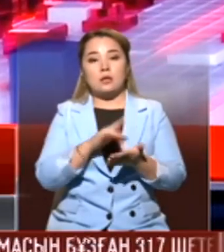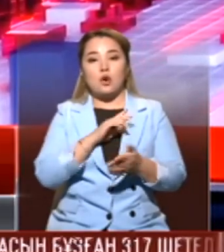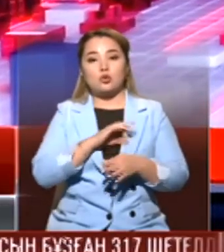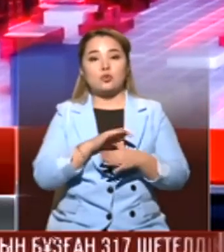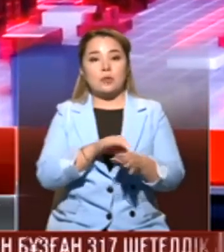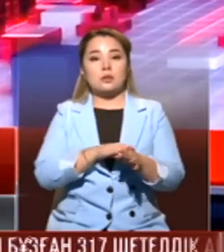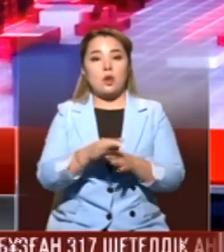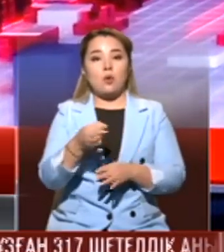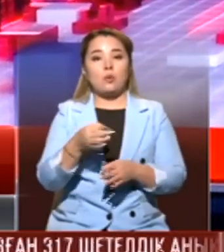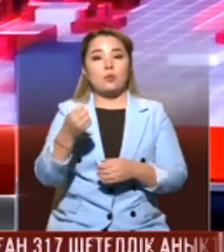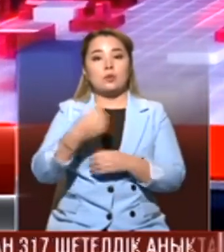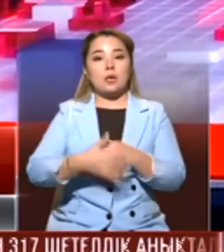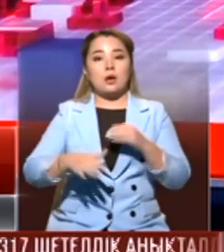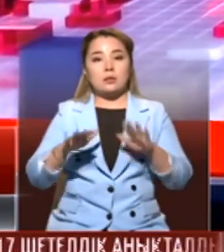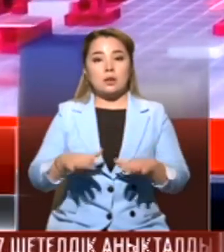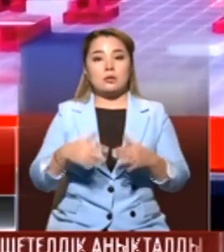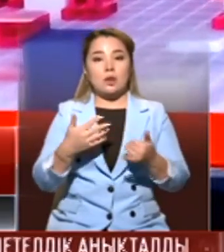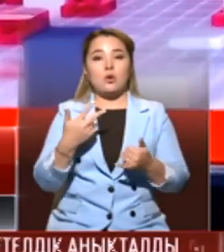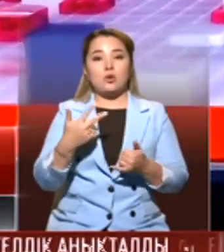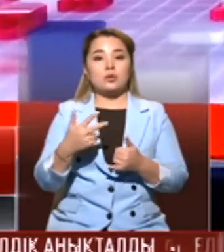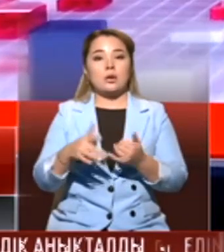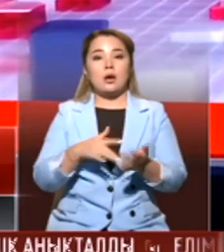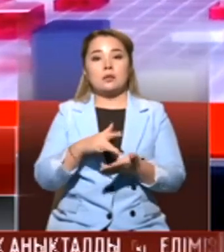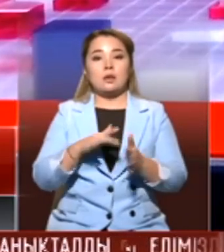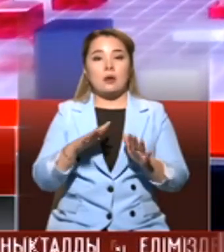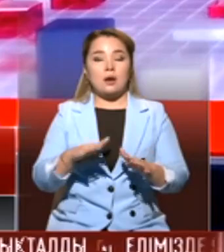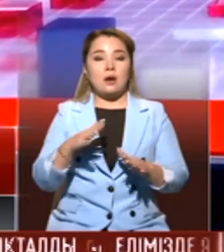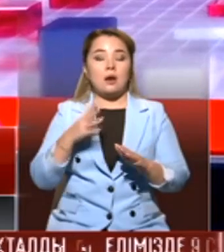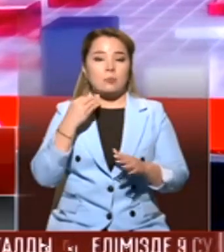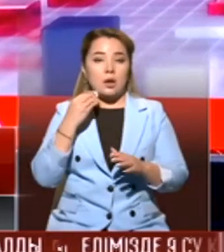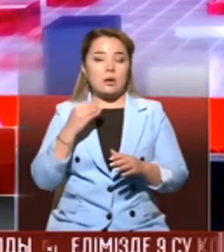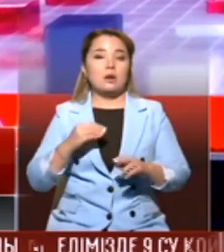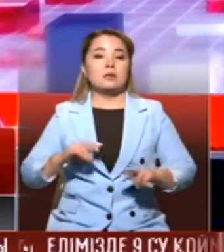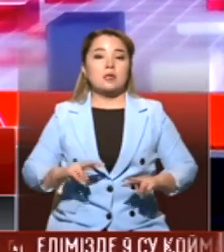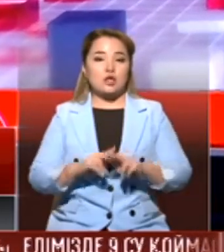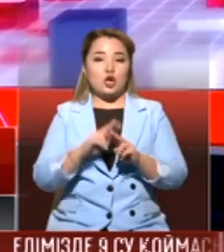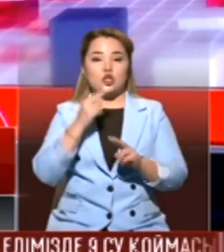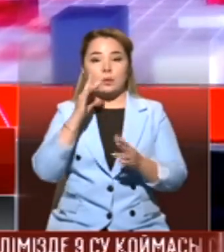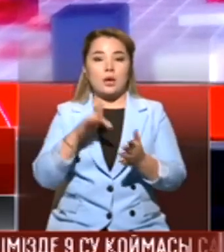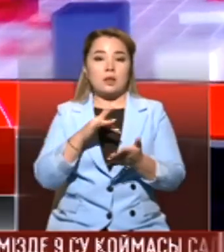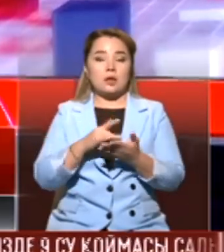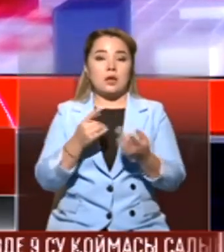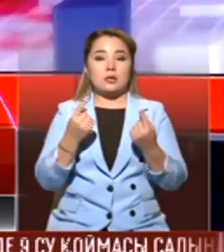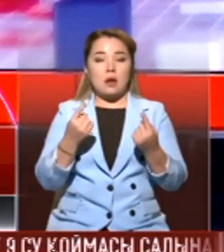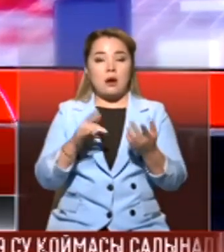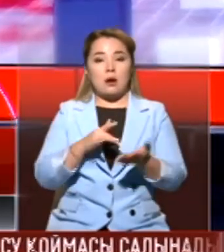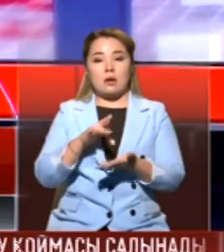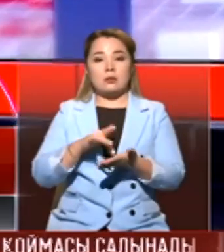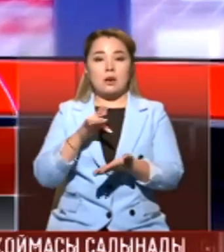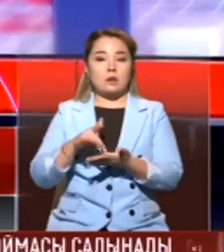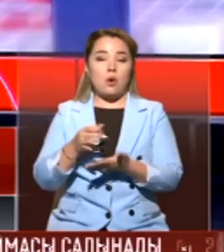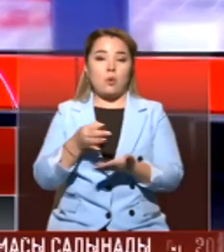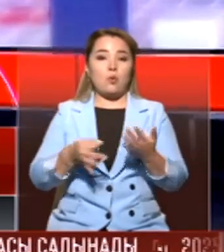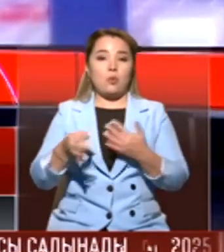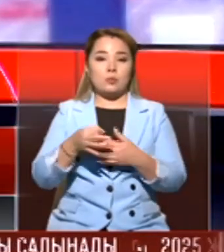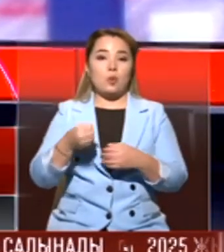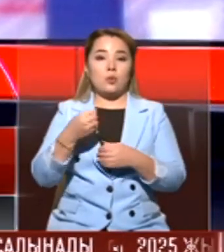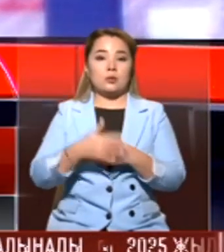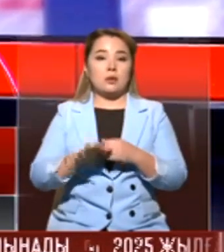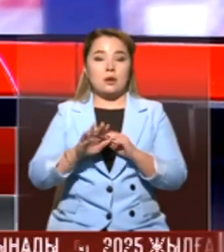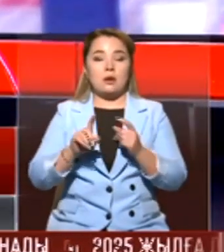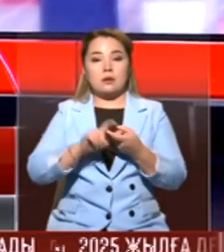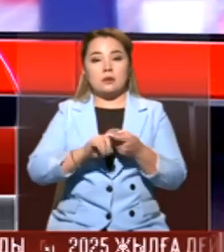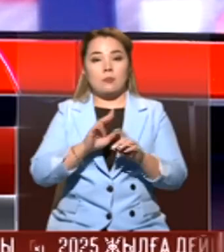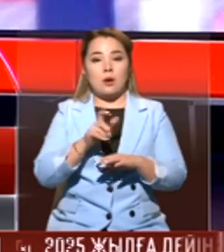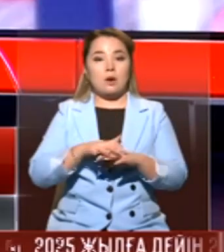Ол барлық облыс орталықтары, 3 мегаполис бар, Алматы, Астана және Шымкент қаласы және ірі қалалар бар. Облыс орталықтарына жатпайтын, бірақ